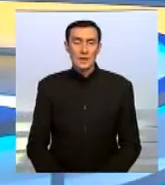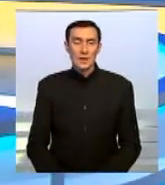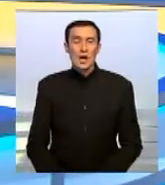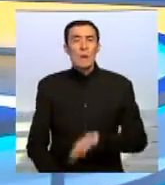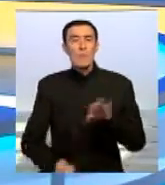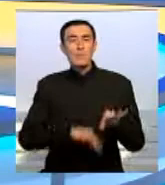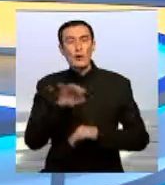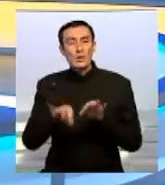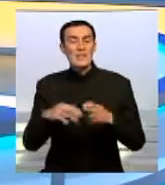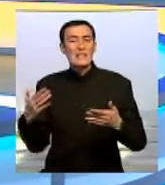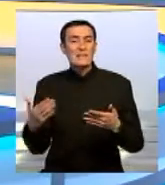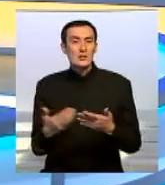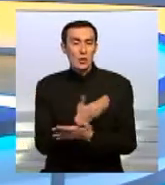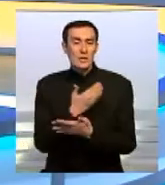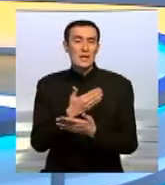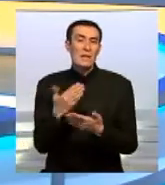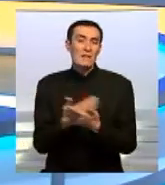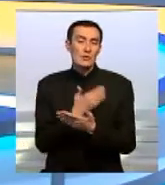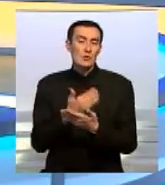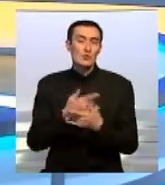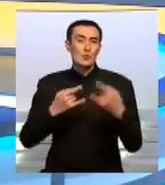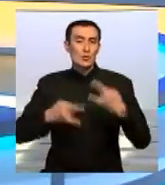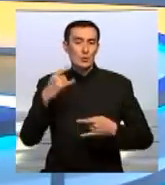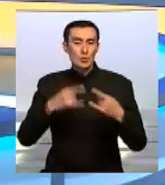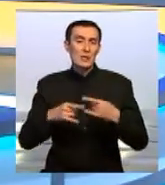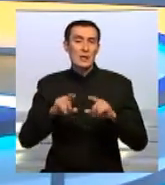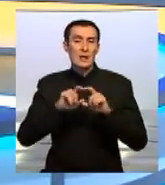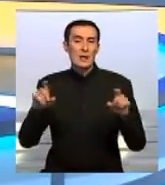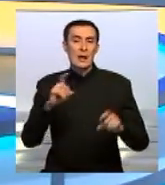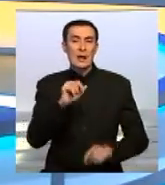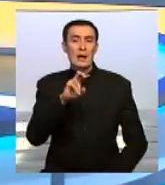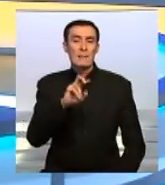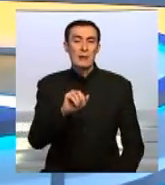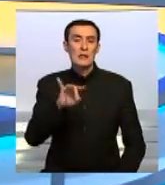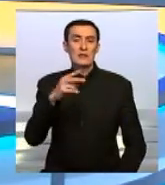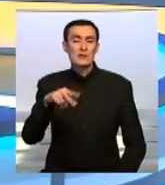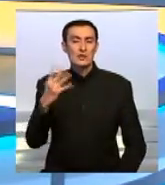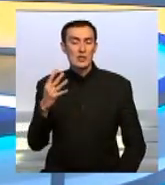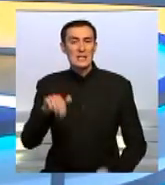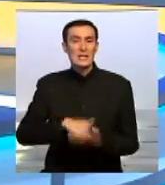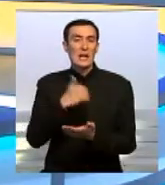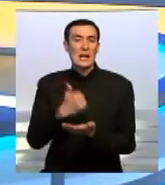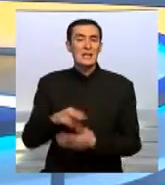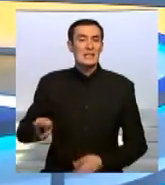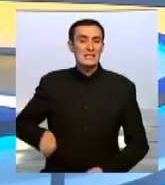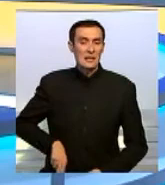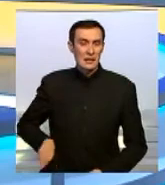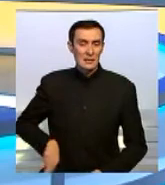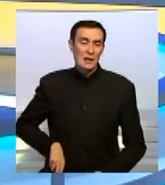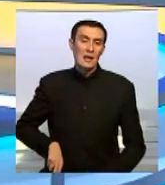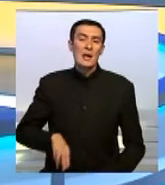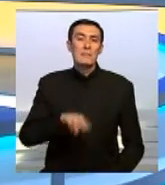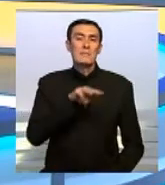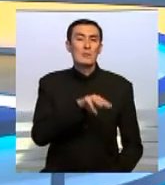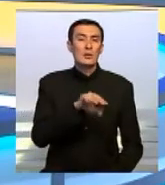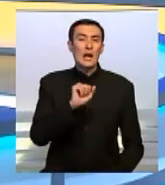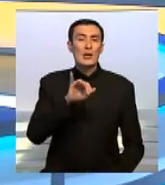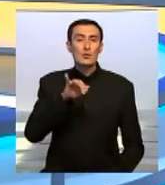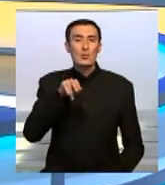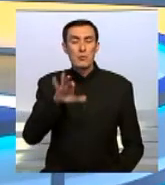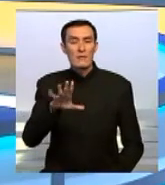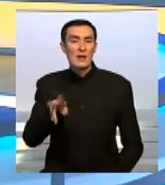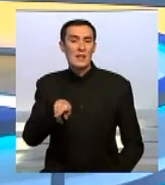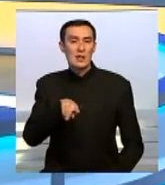За проект инновационной новостной студии телеканала «Хабар-24» генеральный директор «Хазмедиа Орталыгы» Мирбулат